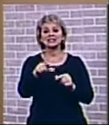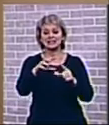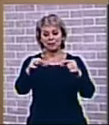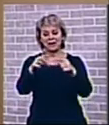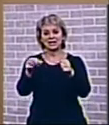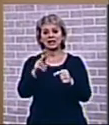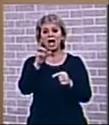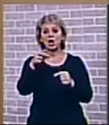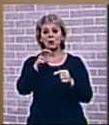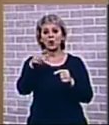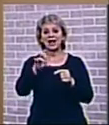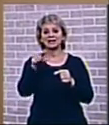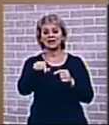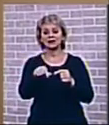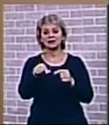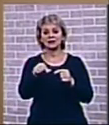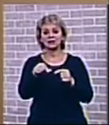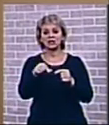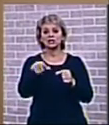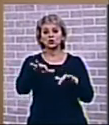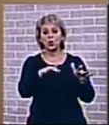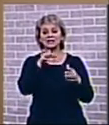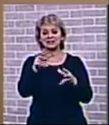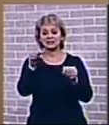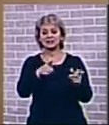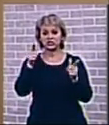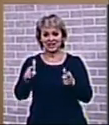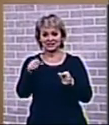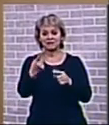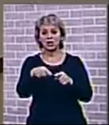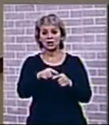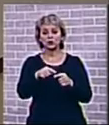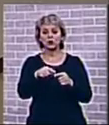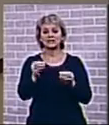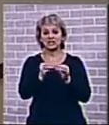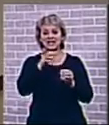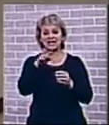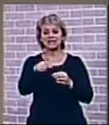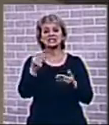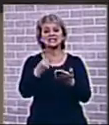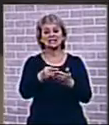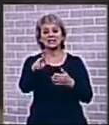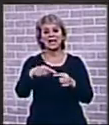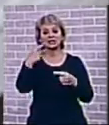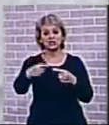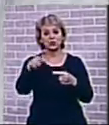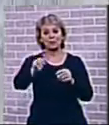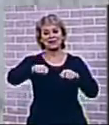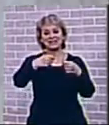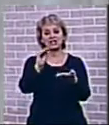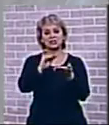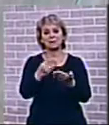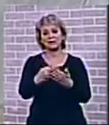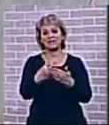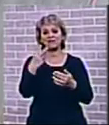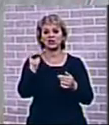батарейка, аккумулятор, срок действия которого 10 лет. Цена счетчика воды с дистанционной передачей данных